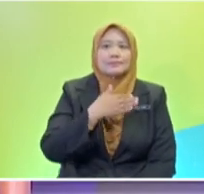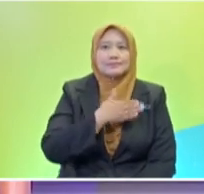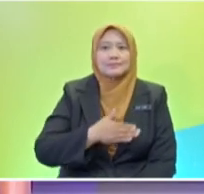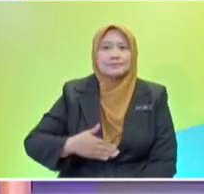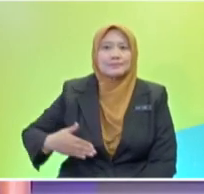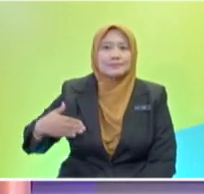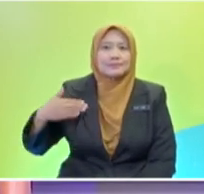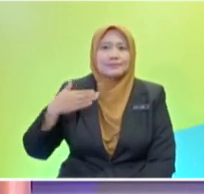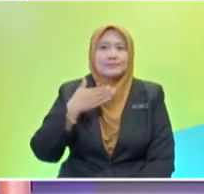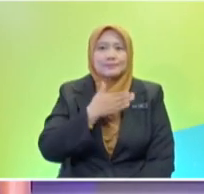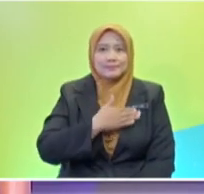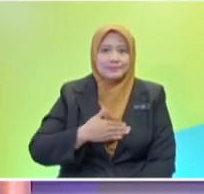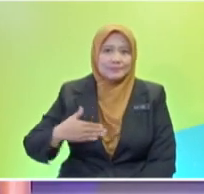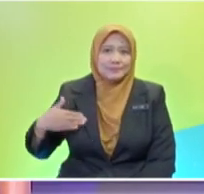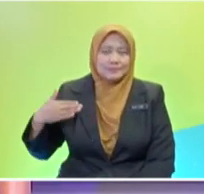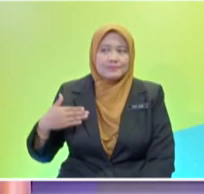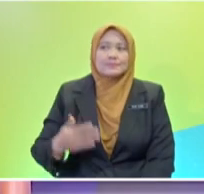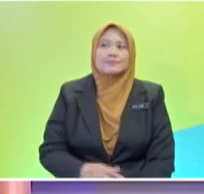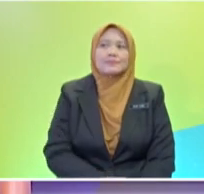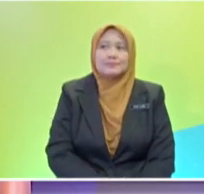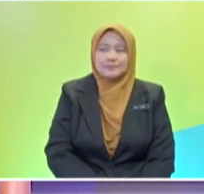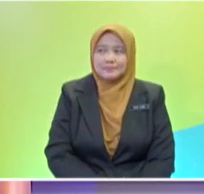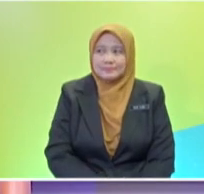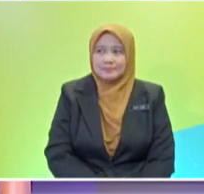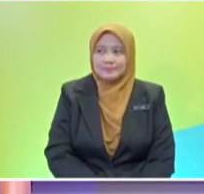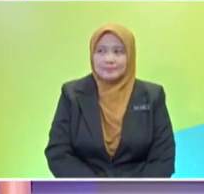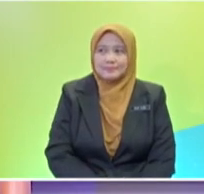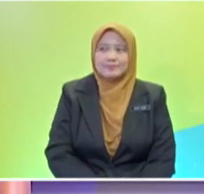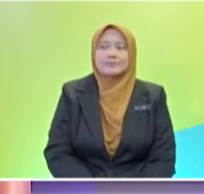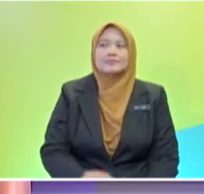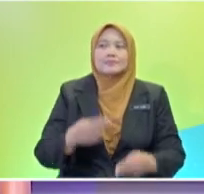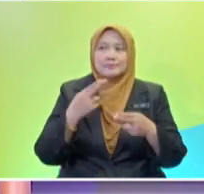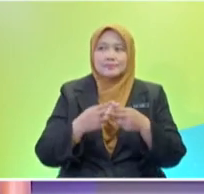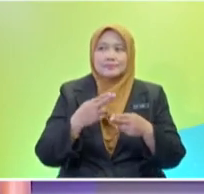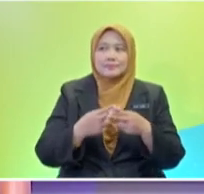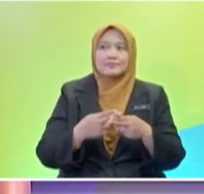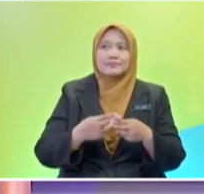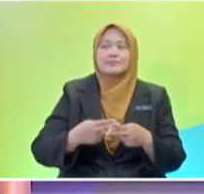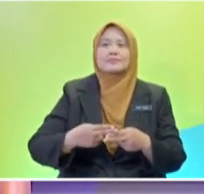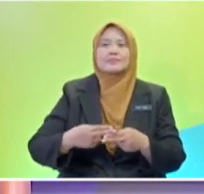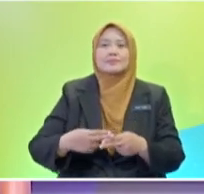Yang ini di bagian tengah-tengah ini ini kita Panggil sebagai